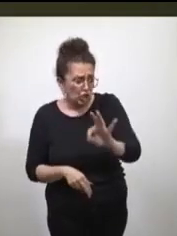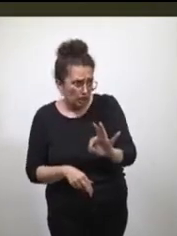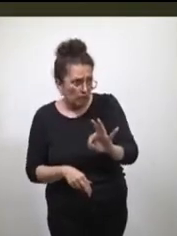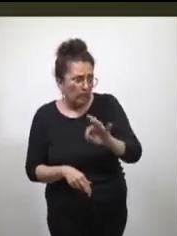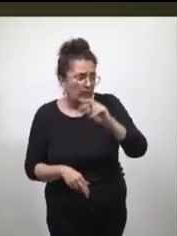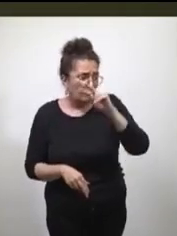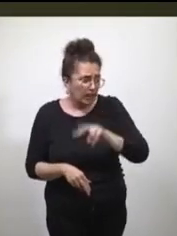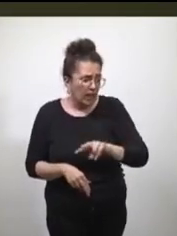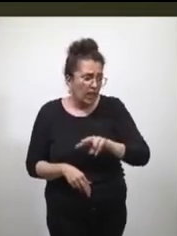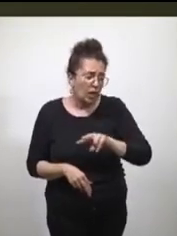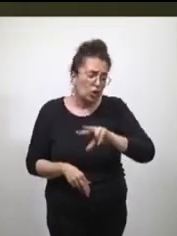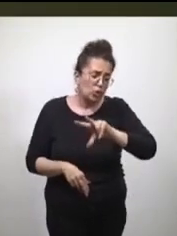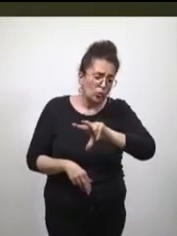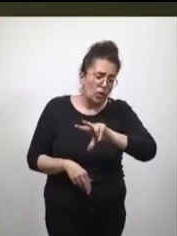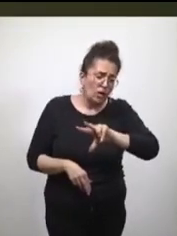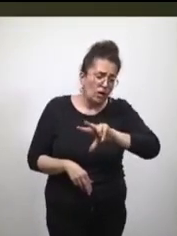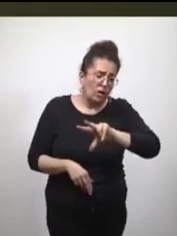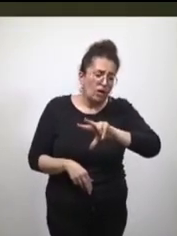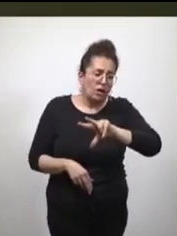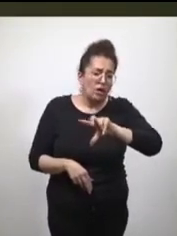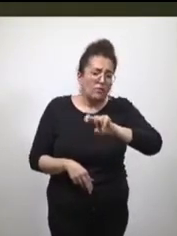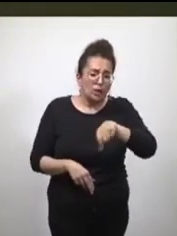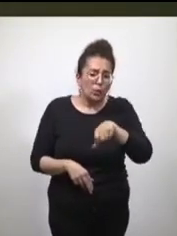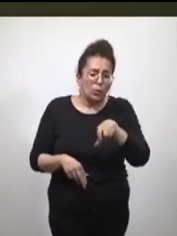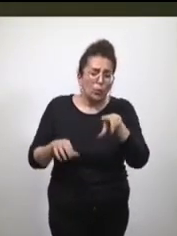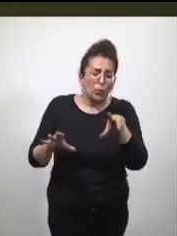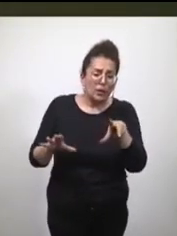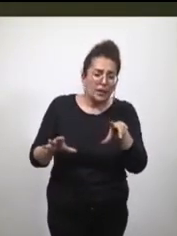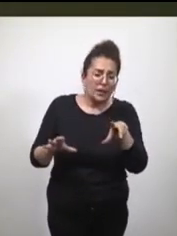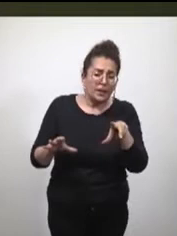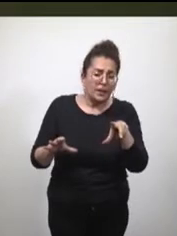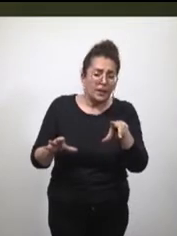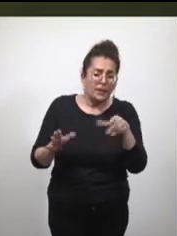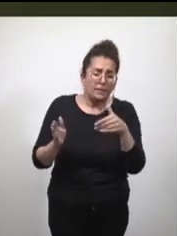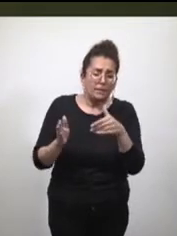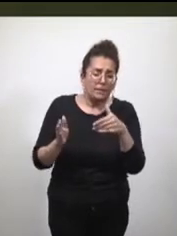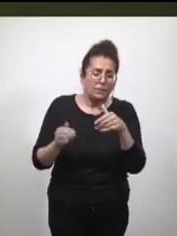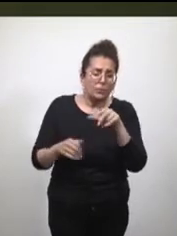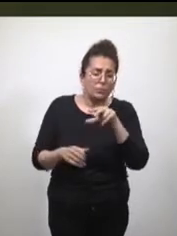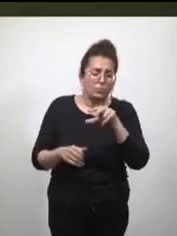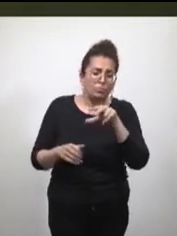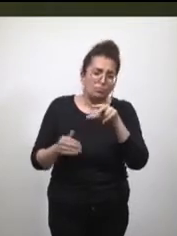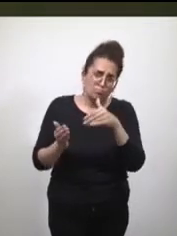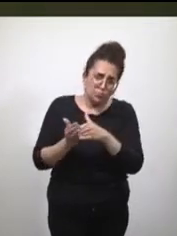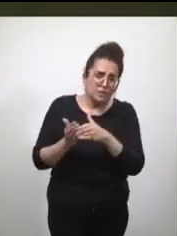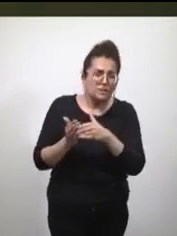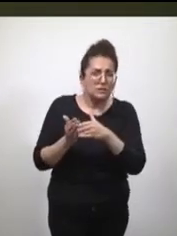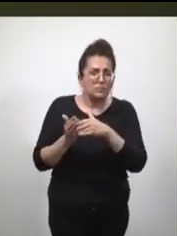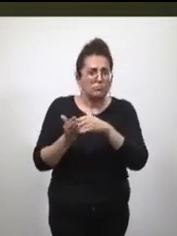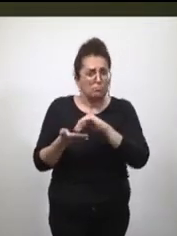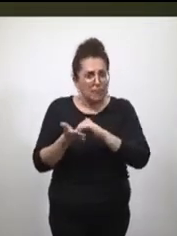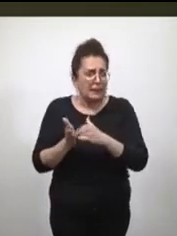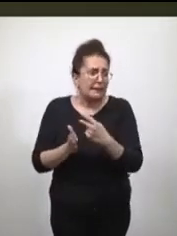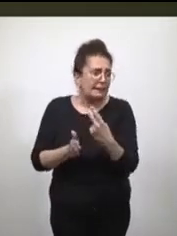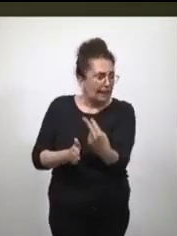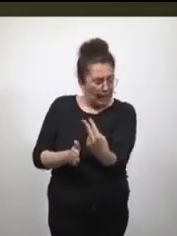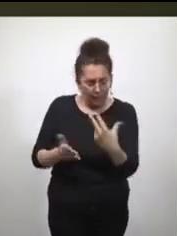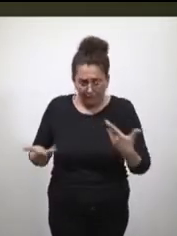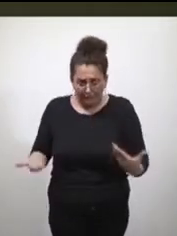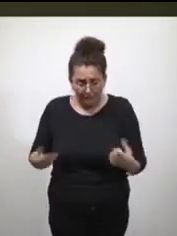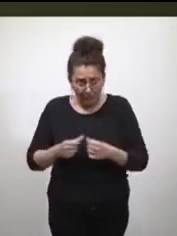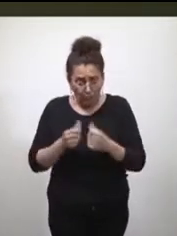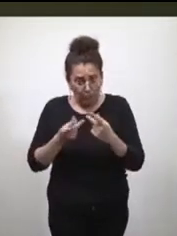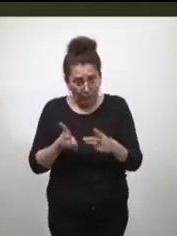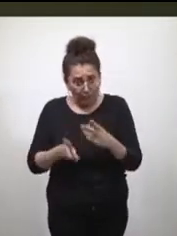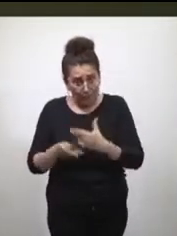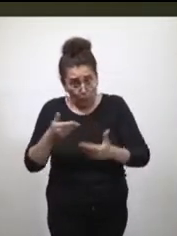à peu près. Hein. Et voilà, donc on est juste sur l'analyse des études d'impact de 3 permis de